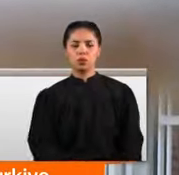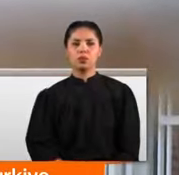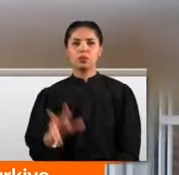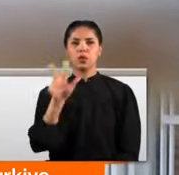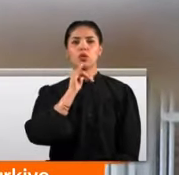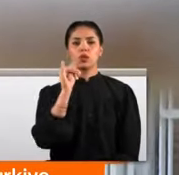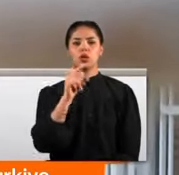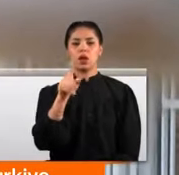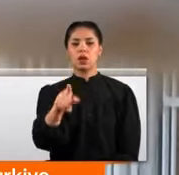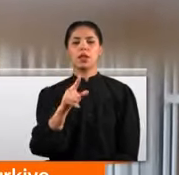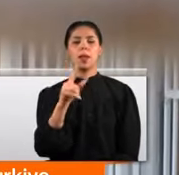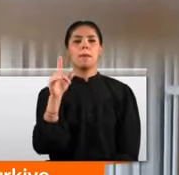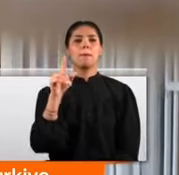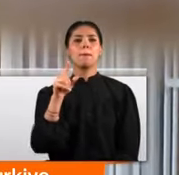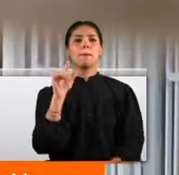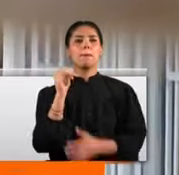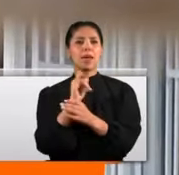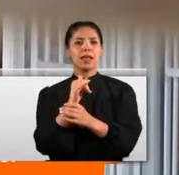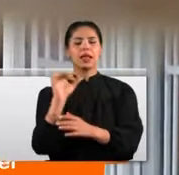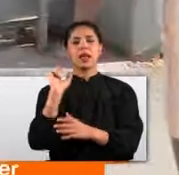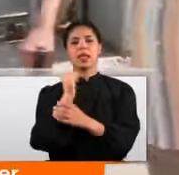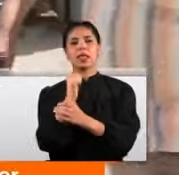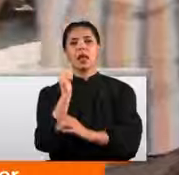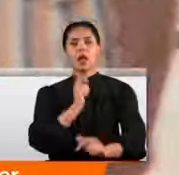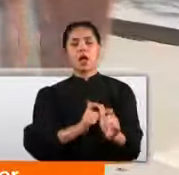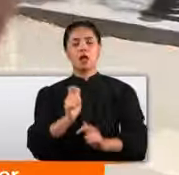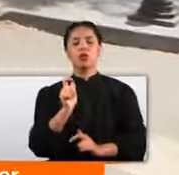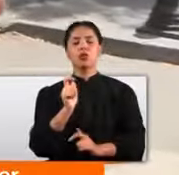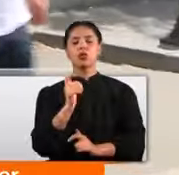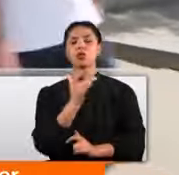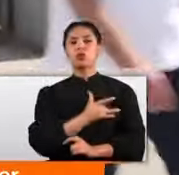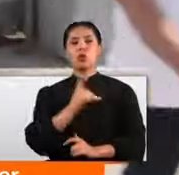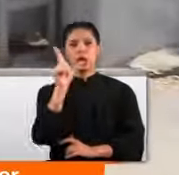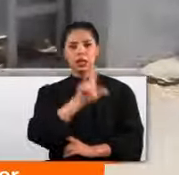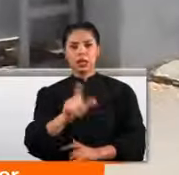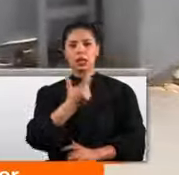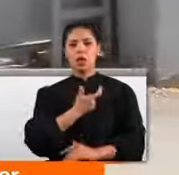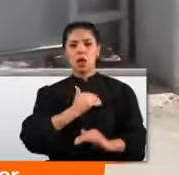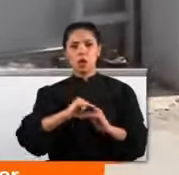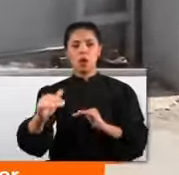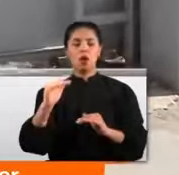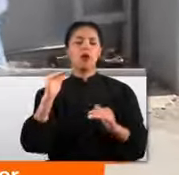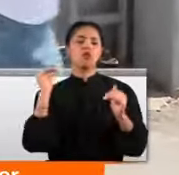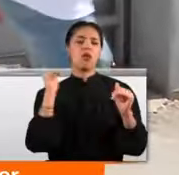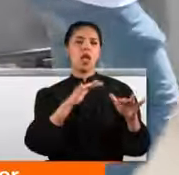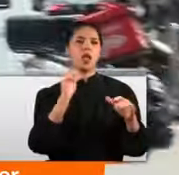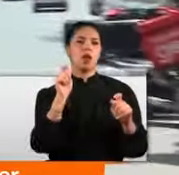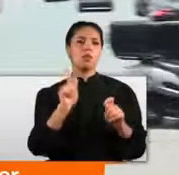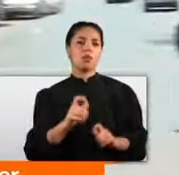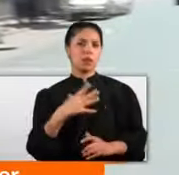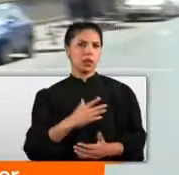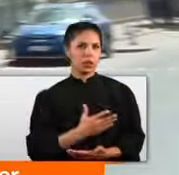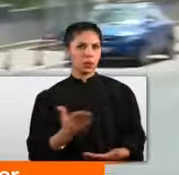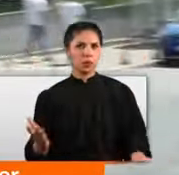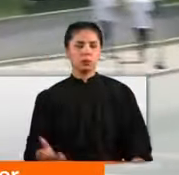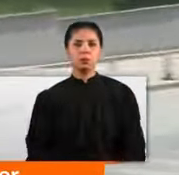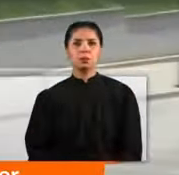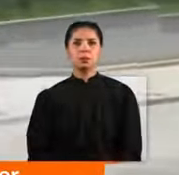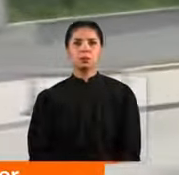Ağustos Mesleki ve Teknik Anadolu Lisesi öğretmen ve öğrencileri yaşananlara tepki göstermek için eylem yapmaya hazırlanıyor.